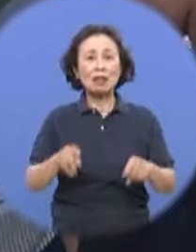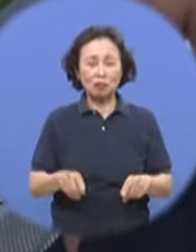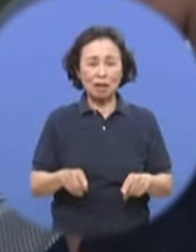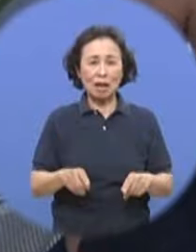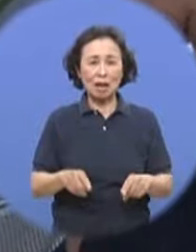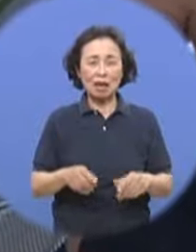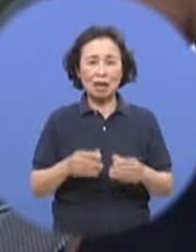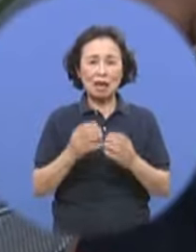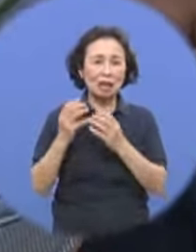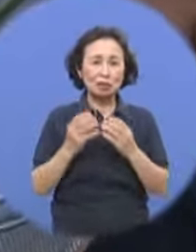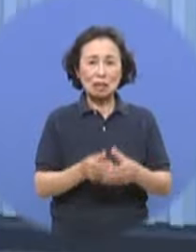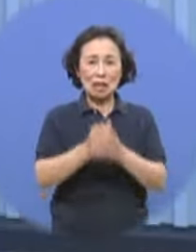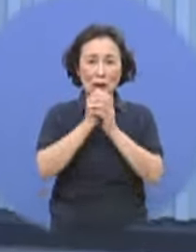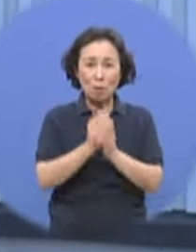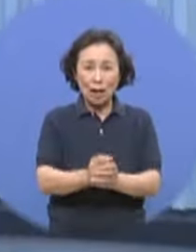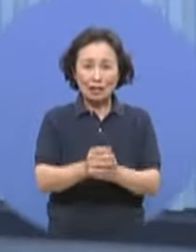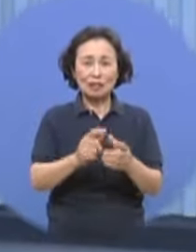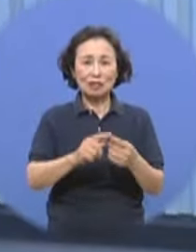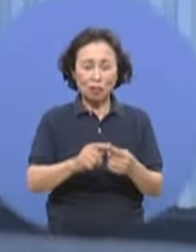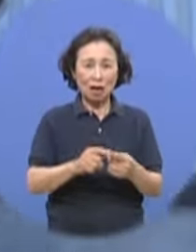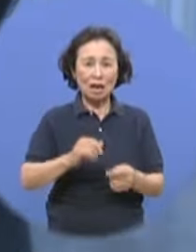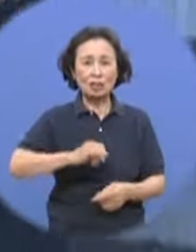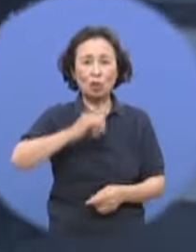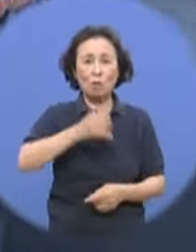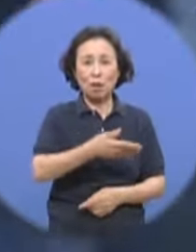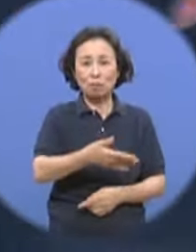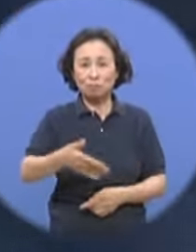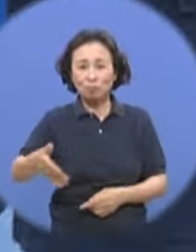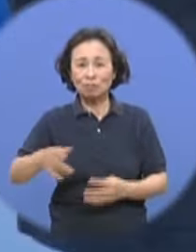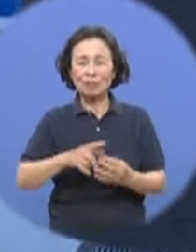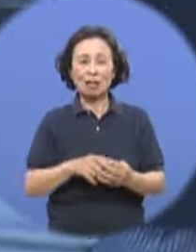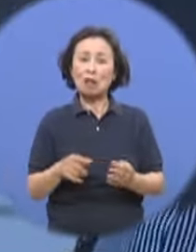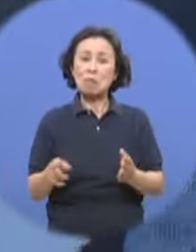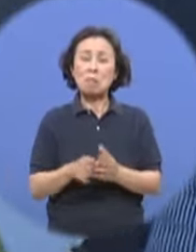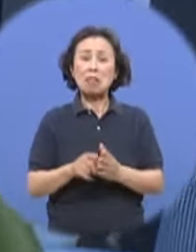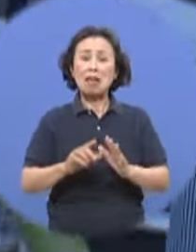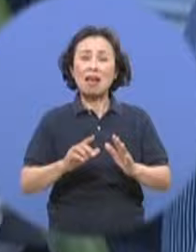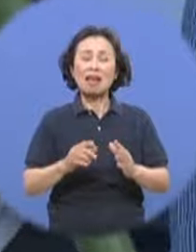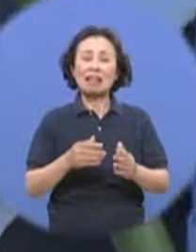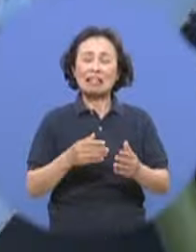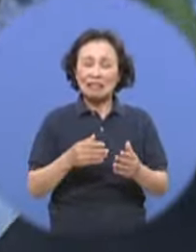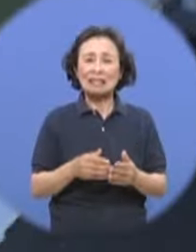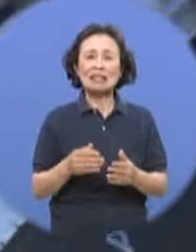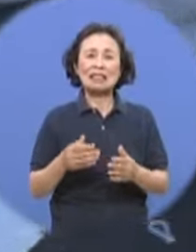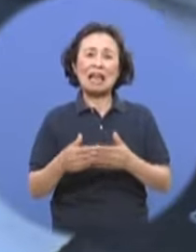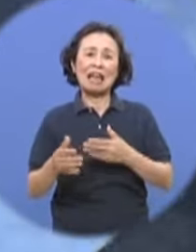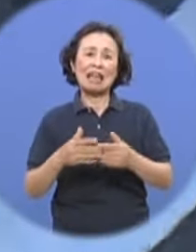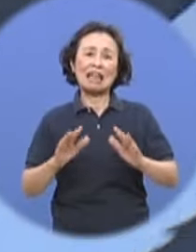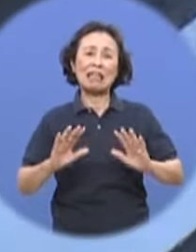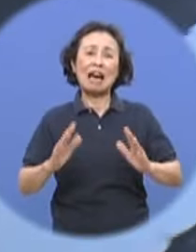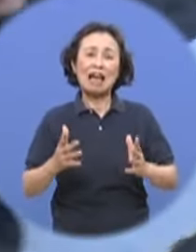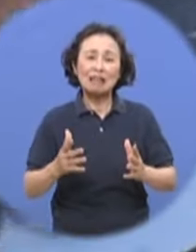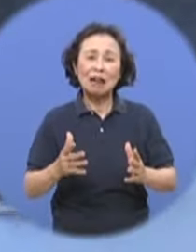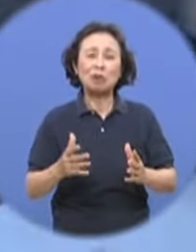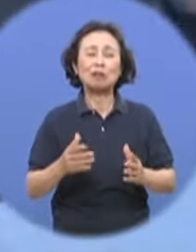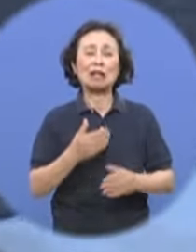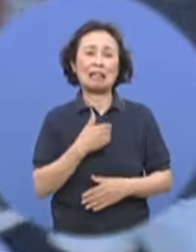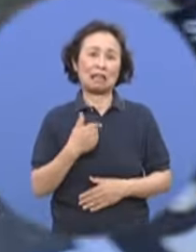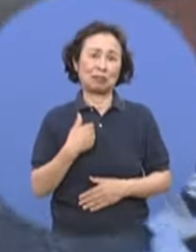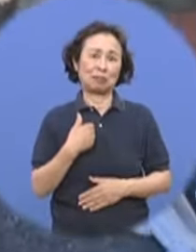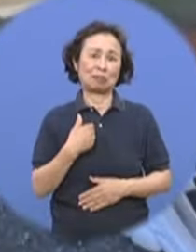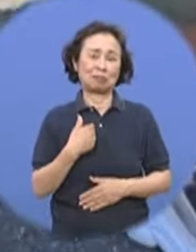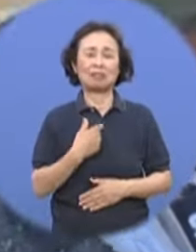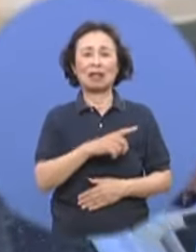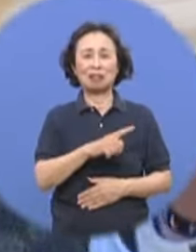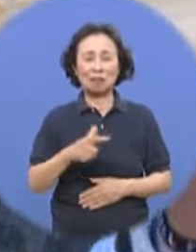めんだったりとか今ではなかなかやらなくなったようなことを楽しめる経験できるような子ども食堂も存在しておりまして様々な面